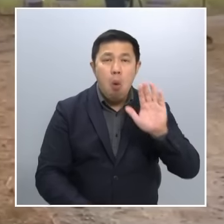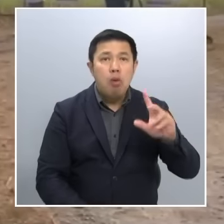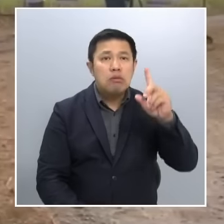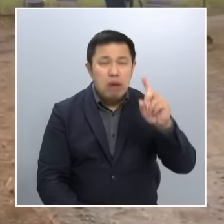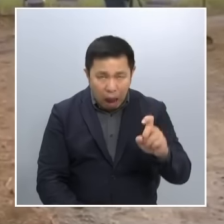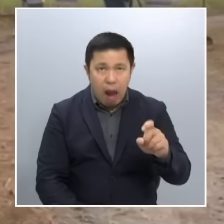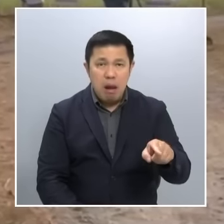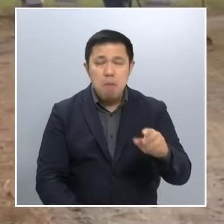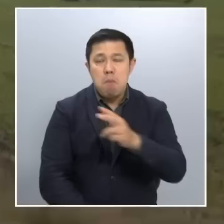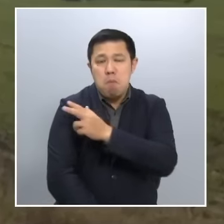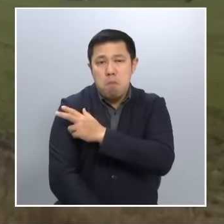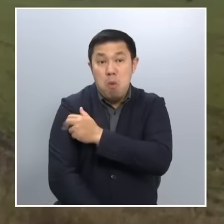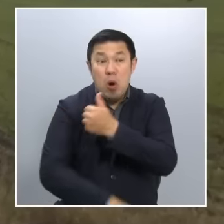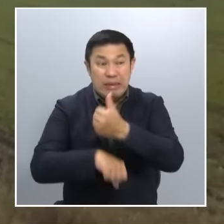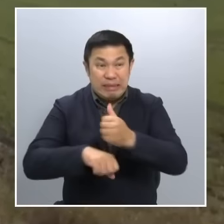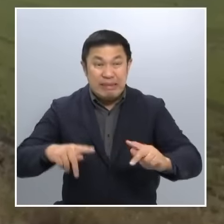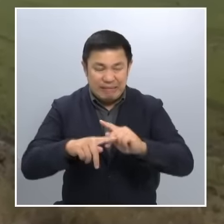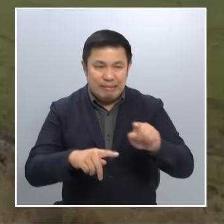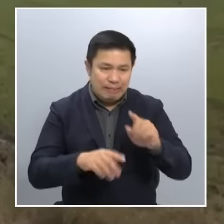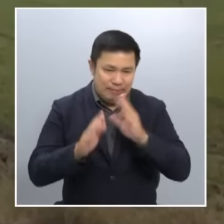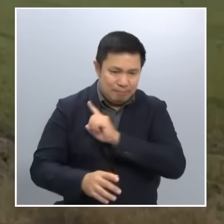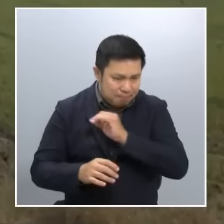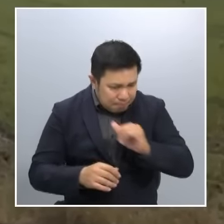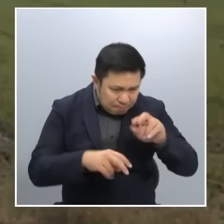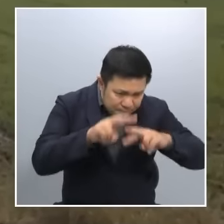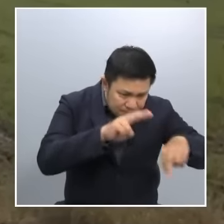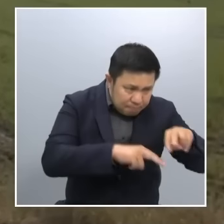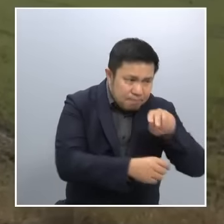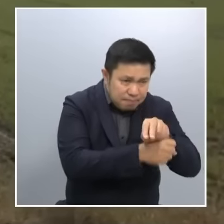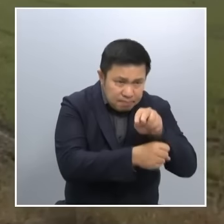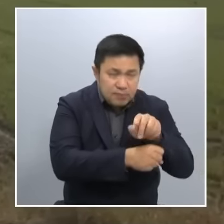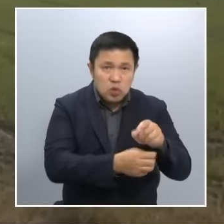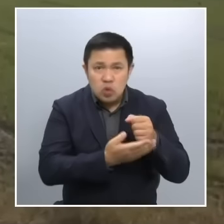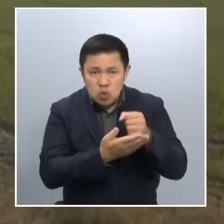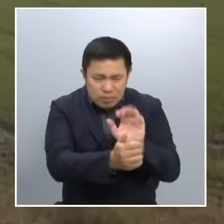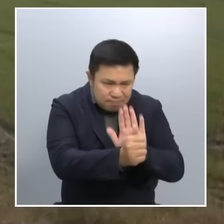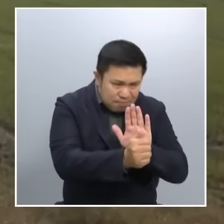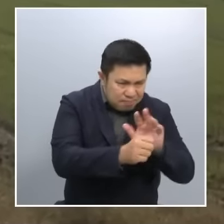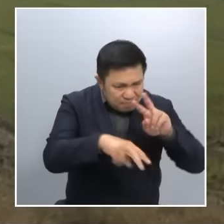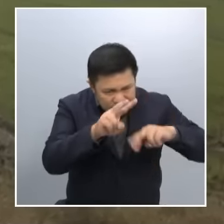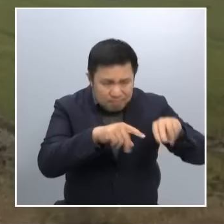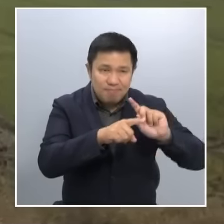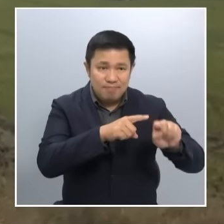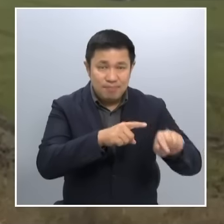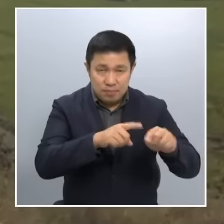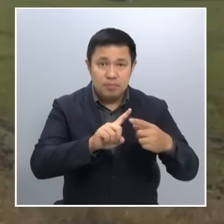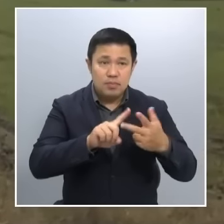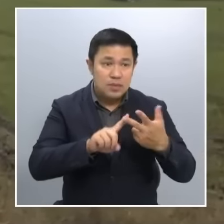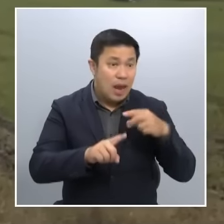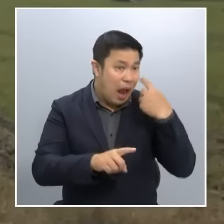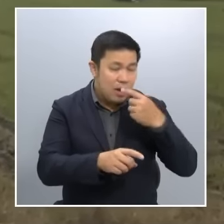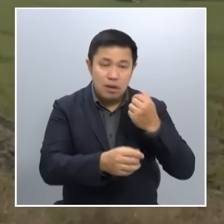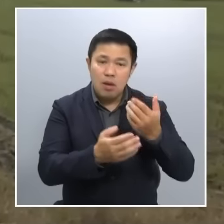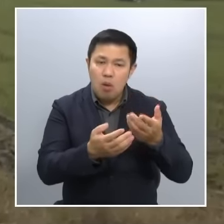ว่าเจ้าหน้าที่จะเข้าไปดูแลอย่างใกล้ชิดดูแลเป็นพิเศษจะช่วยเหลือประคับประคองในทุกด้านรวมถึงทุกคนที่เกี่ยว